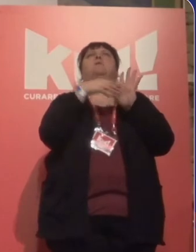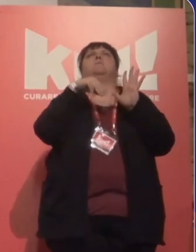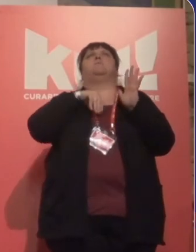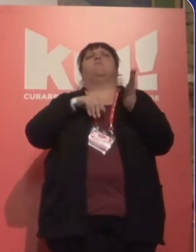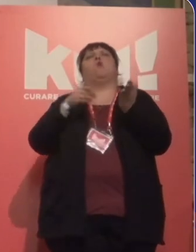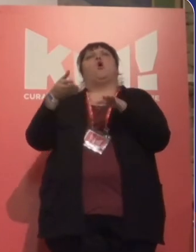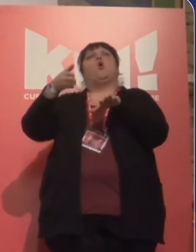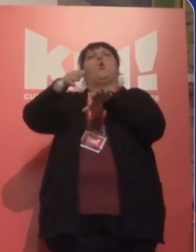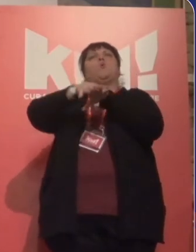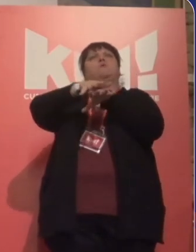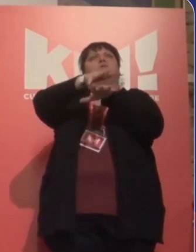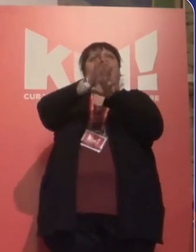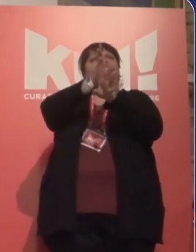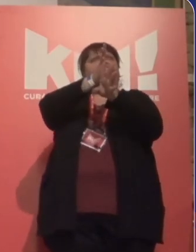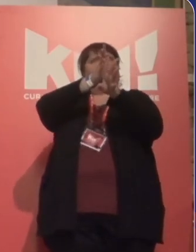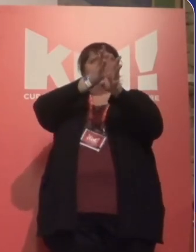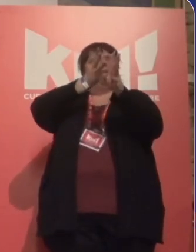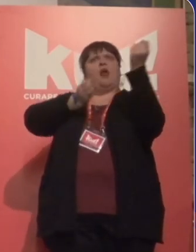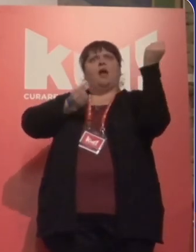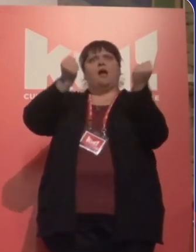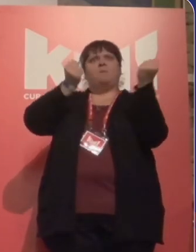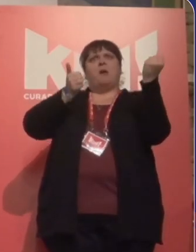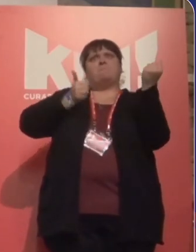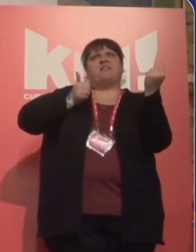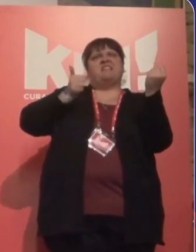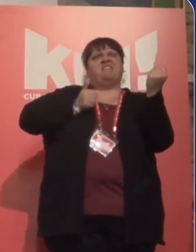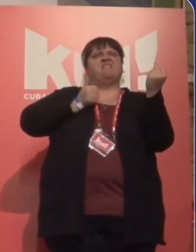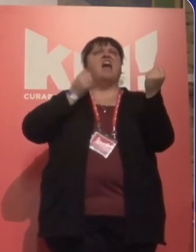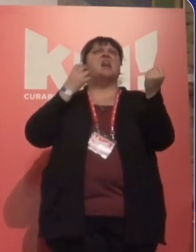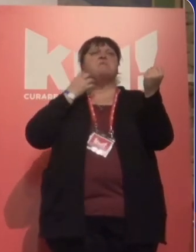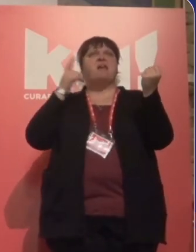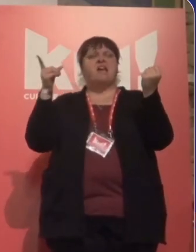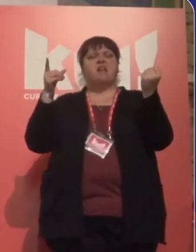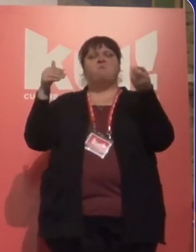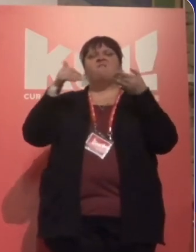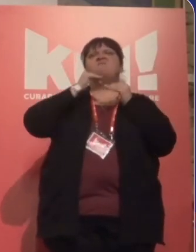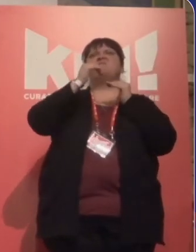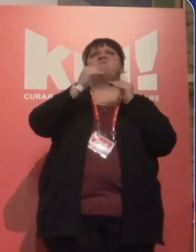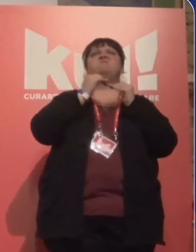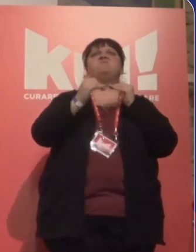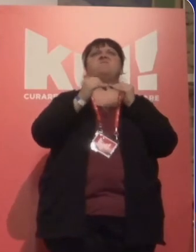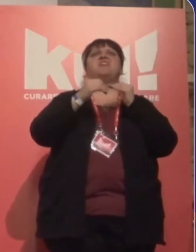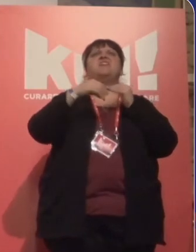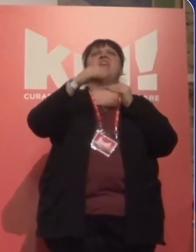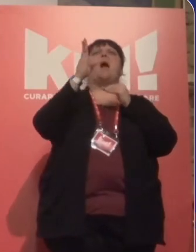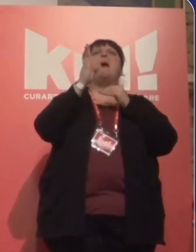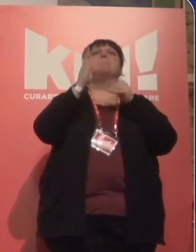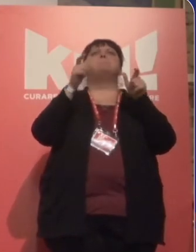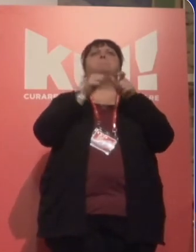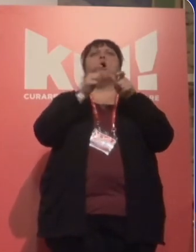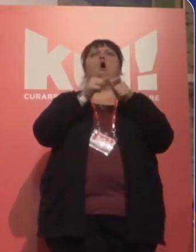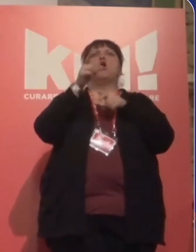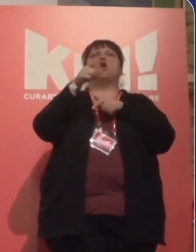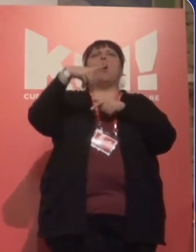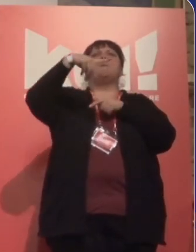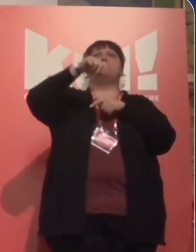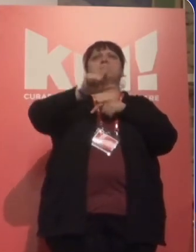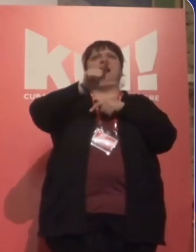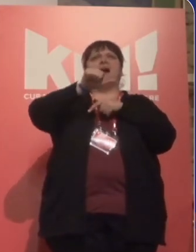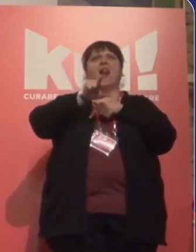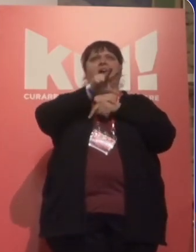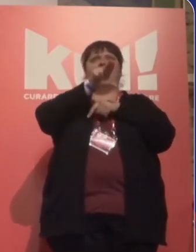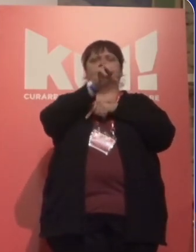militari a bergamo in via borgo palazzo che attraversano la città devastata dal dolore